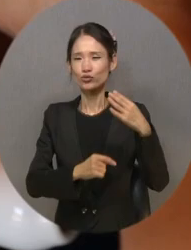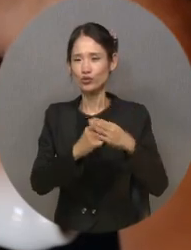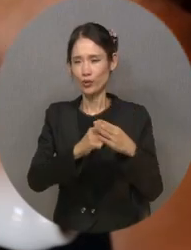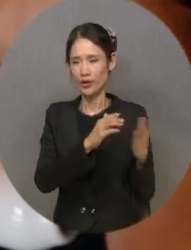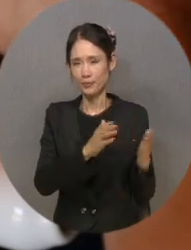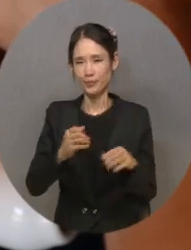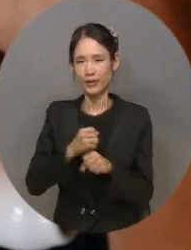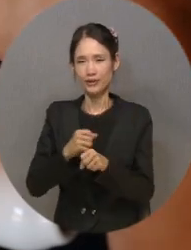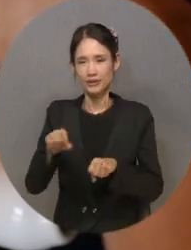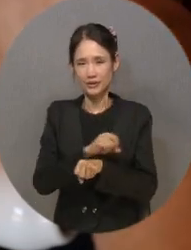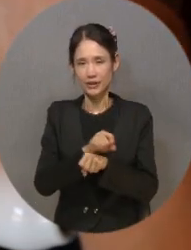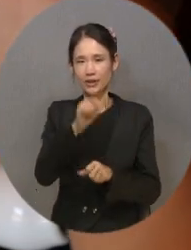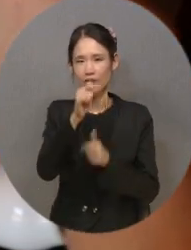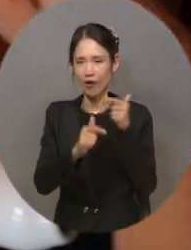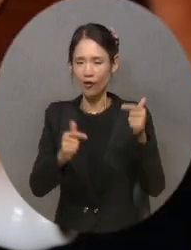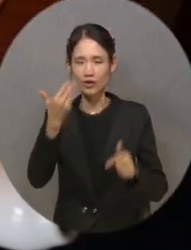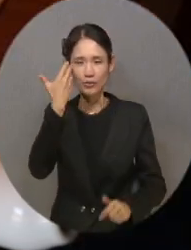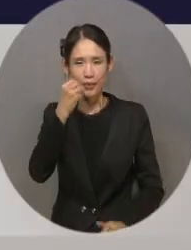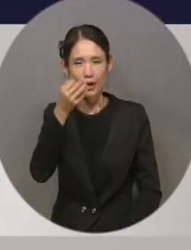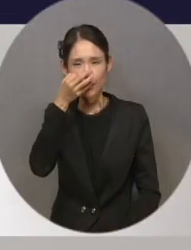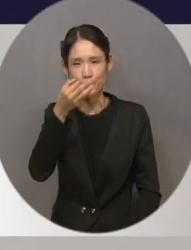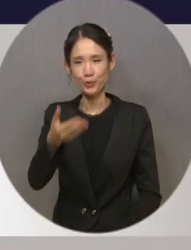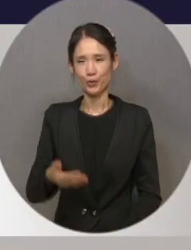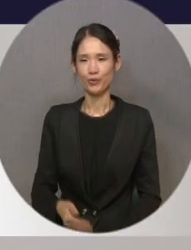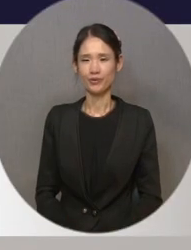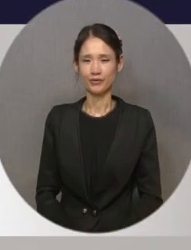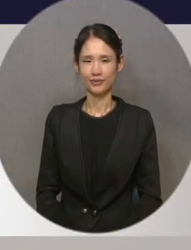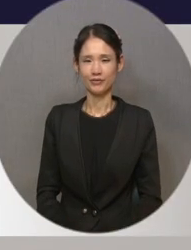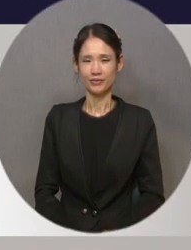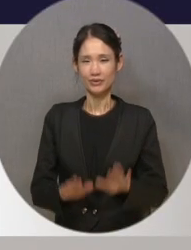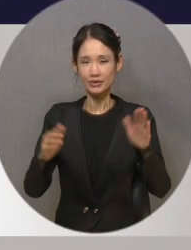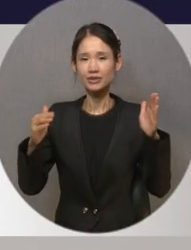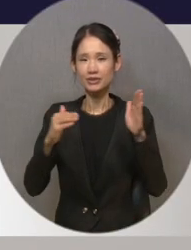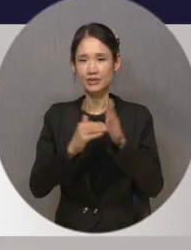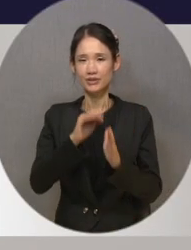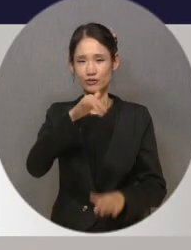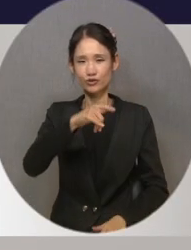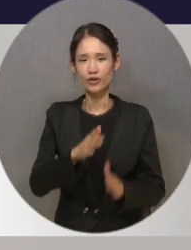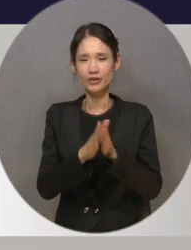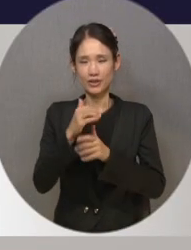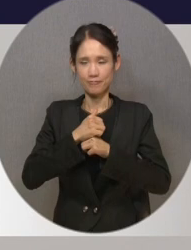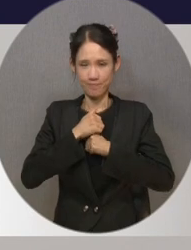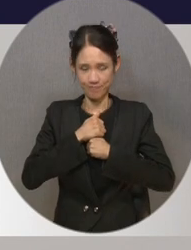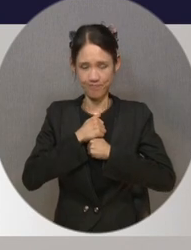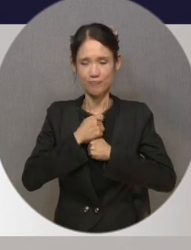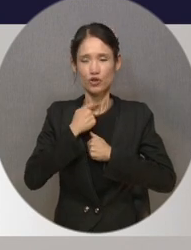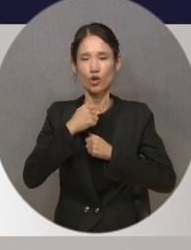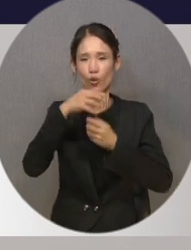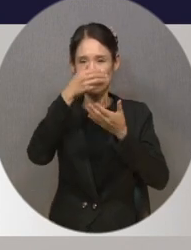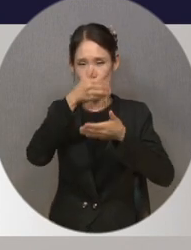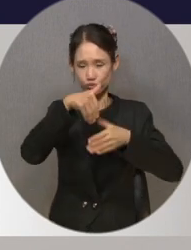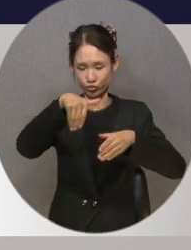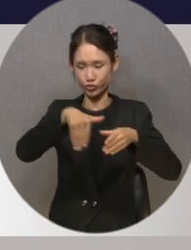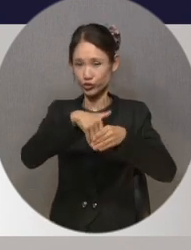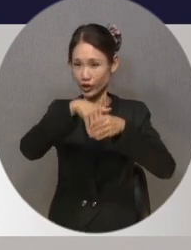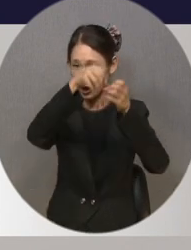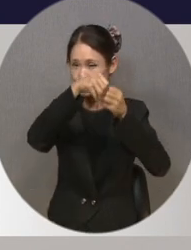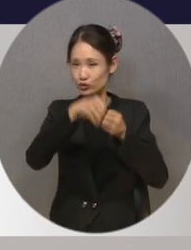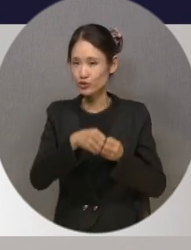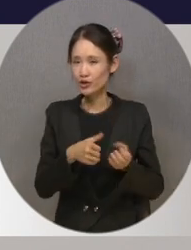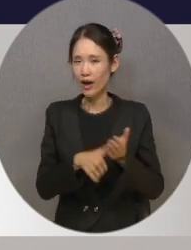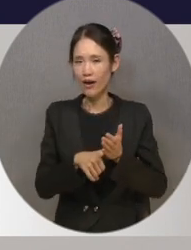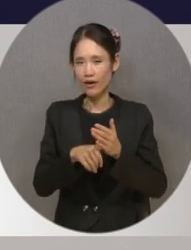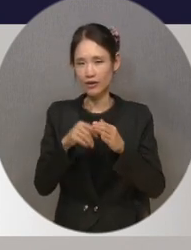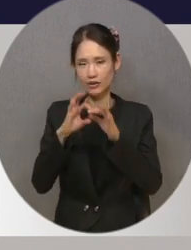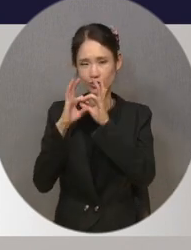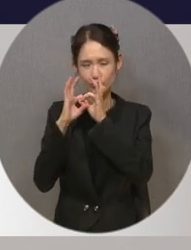매력을 선보일 예정입니다. 지금까지 우리 순천시가 지켜왔던 문화유산에 대한 정책이라든지 이런 것들을 일관성